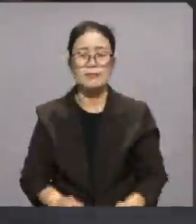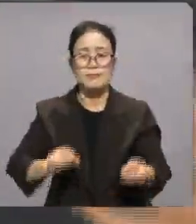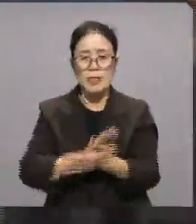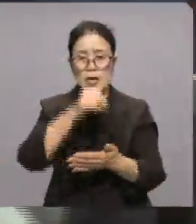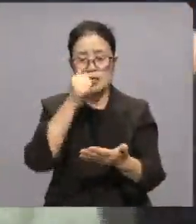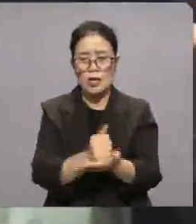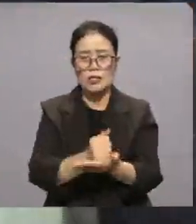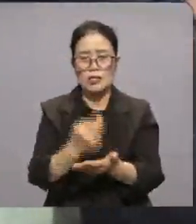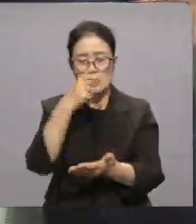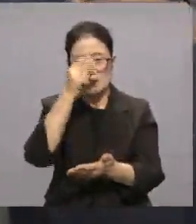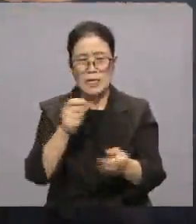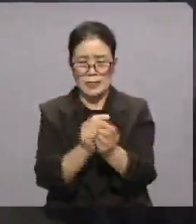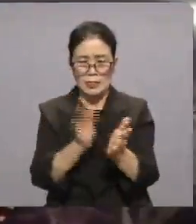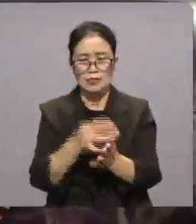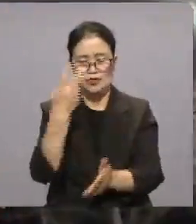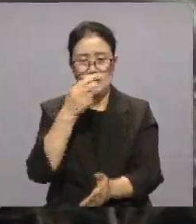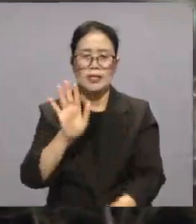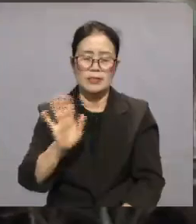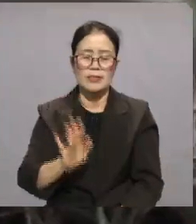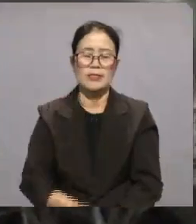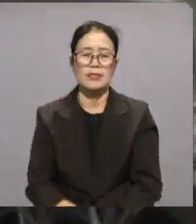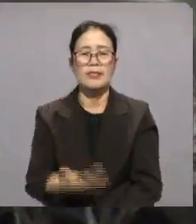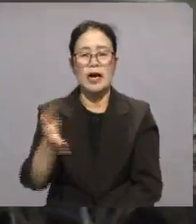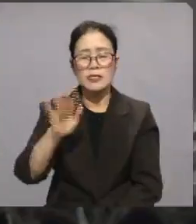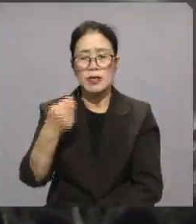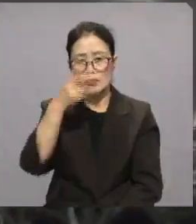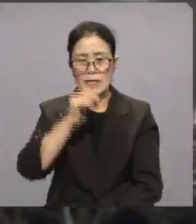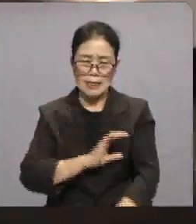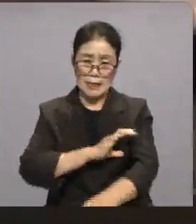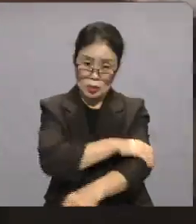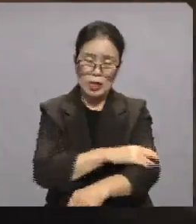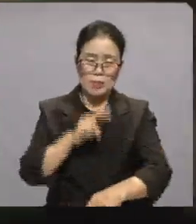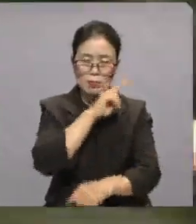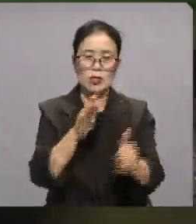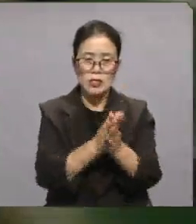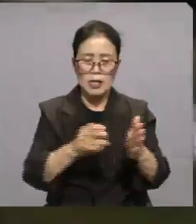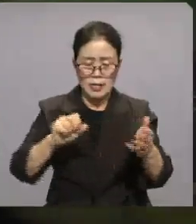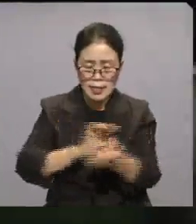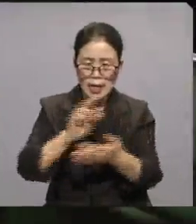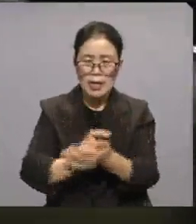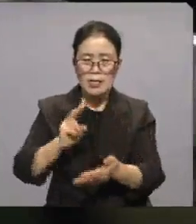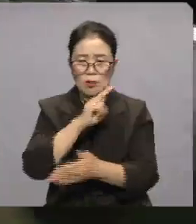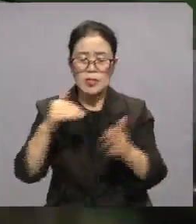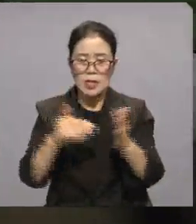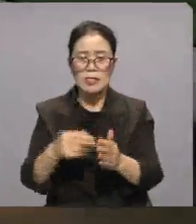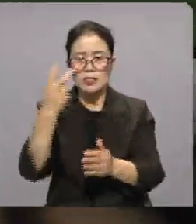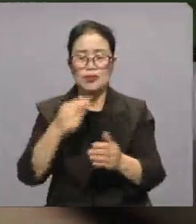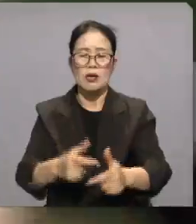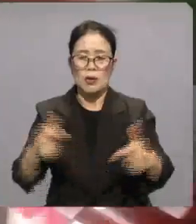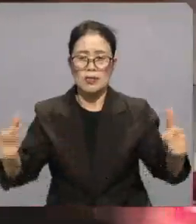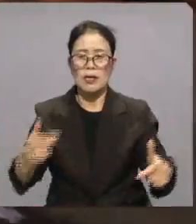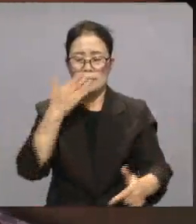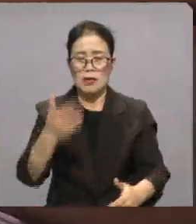내란죄는 검찰의 직접 수사 대상이 아닙니다. 하지만 검찰은 직권남용 혐의로 시작해 내란 혐의까지 수사 확대가